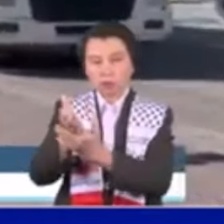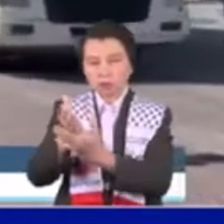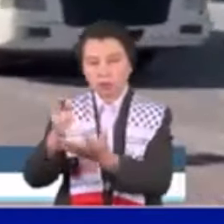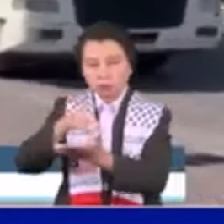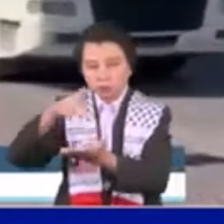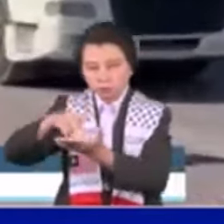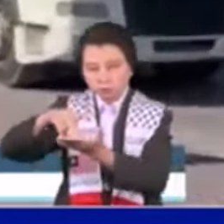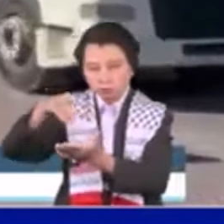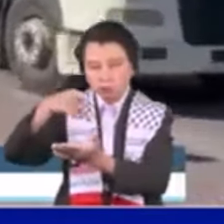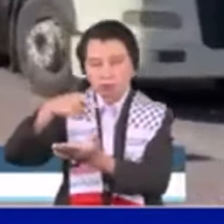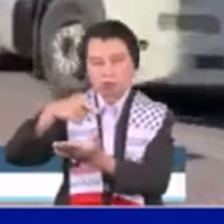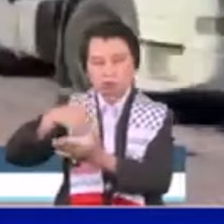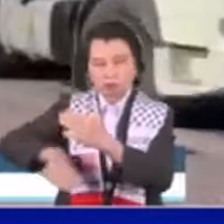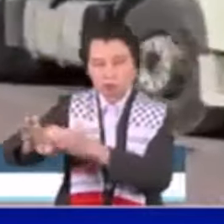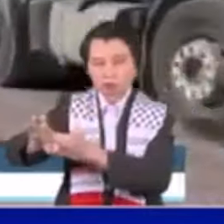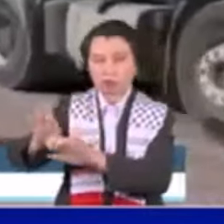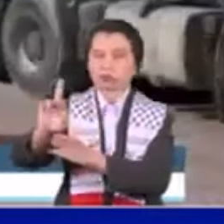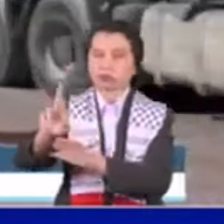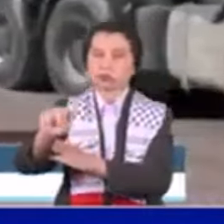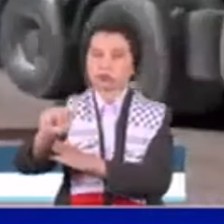masuk Rafah Gaza.